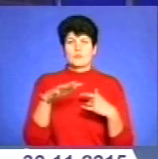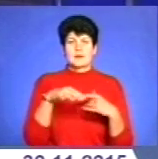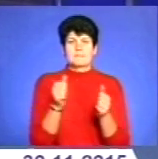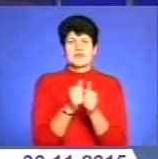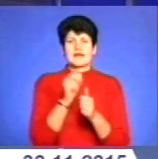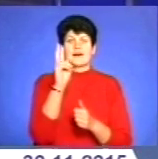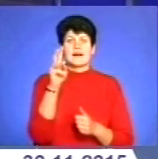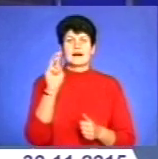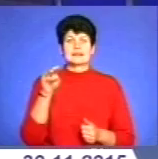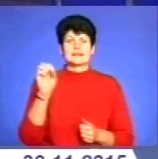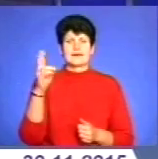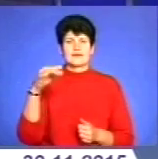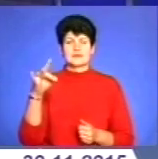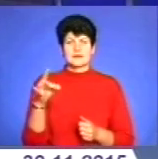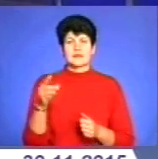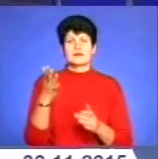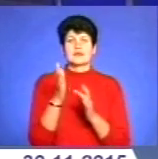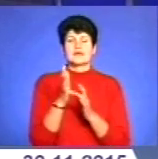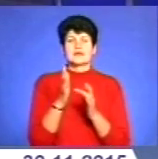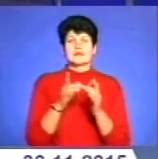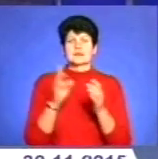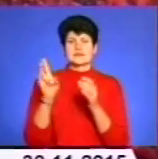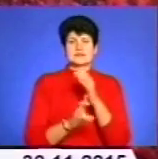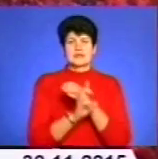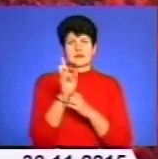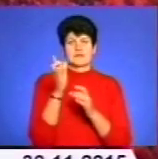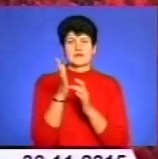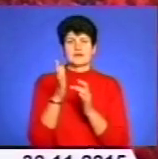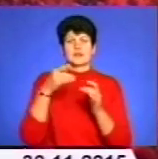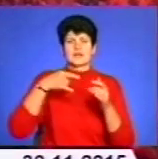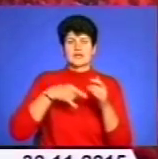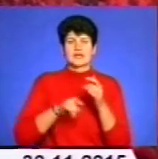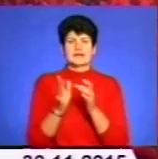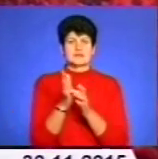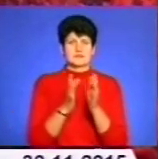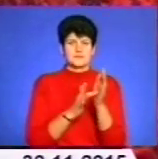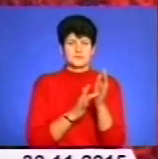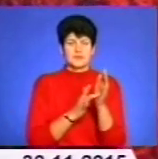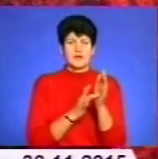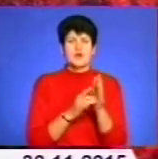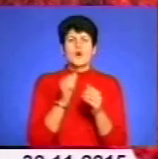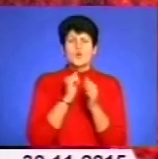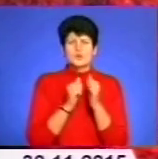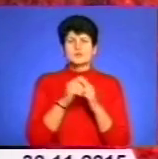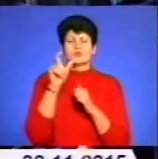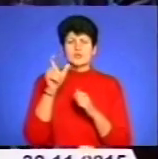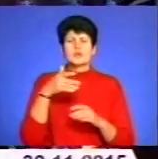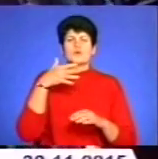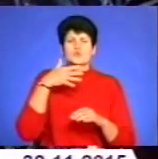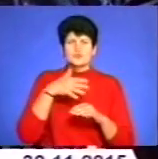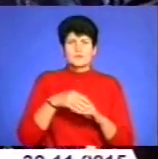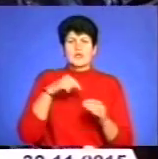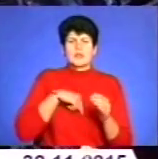Катедрального собору і церкви Різдва Христового. Кожен українець, розуміючи глибину втрат, пом'янув загиблих